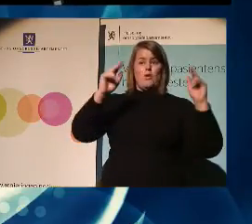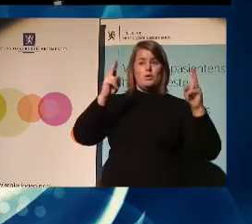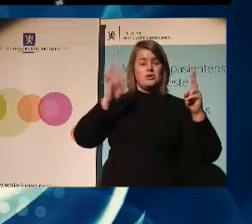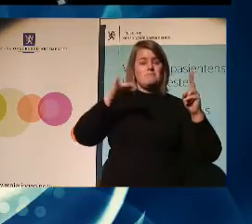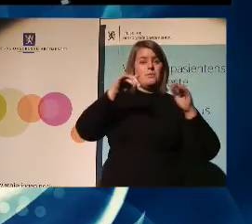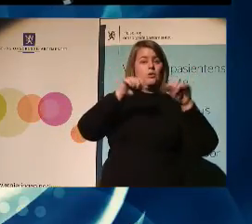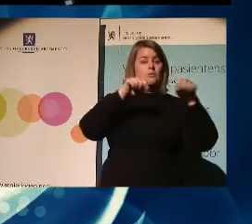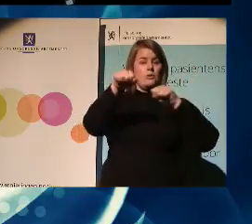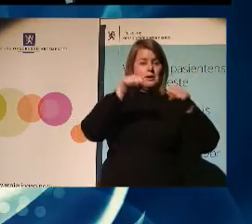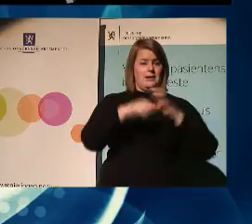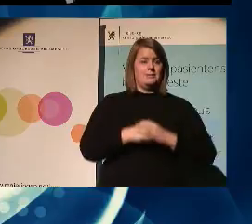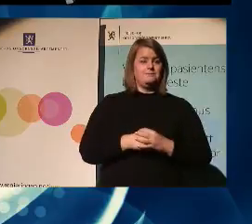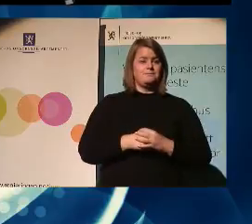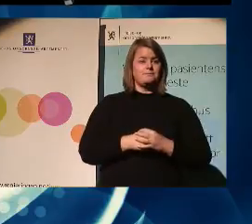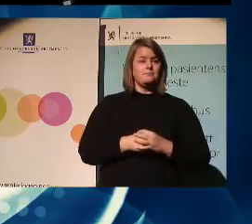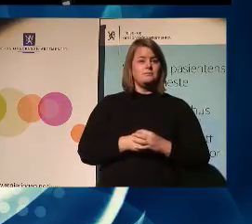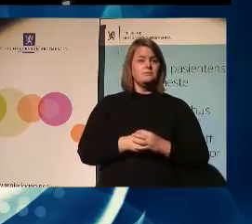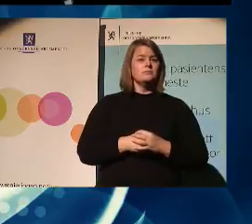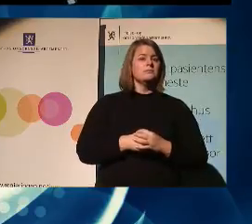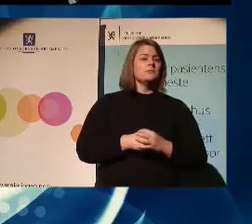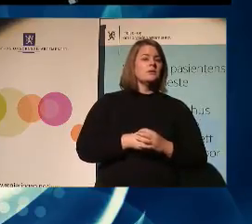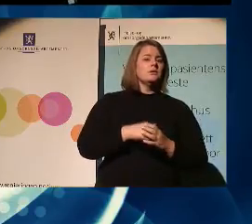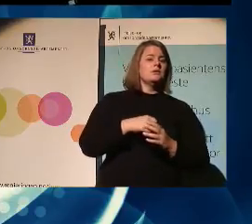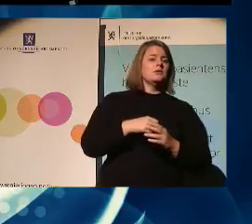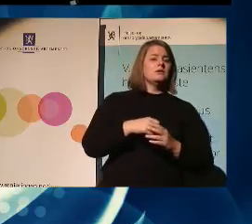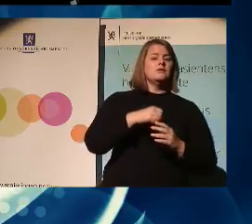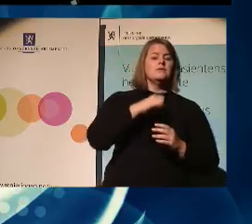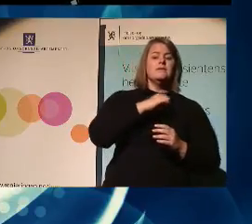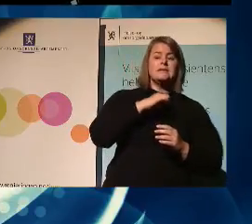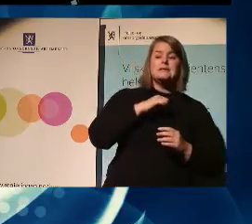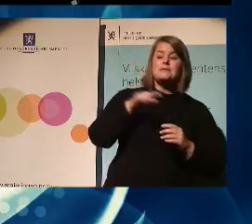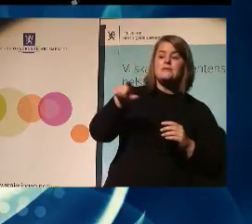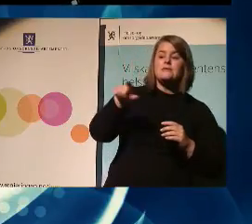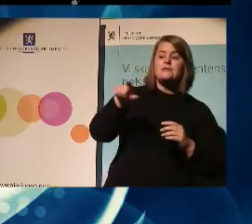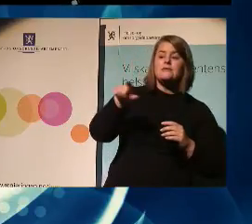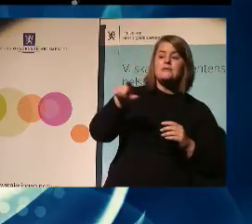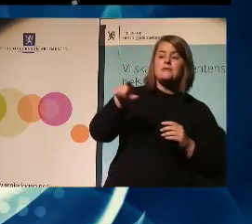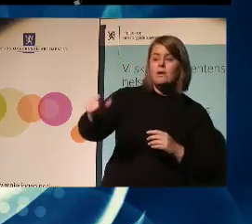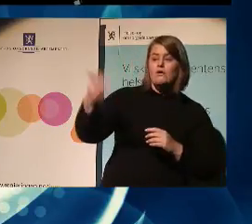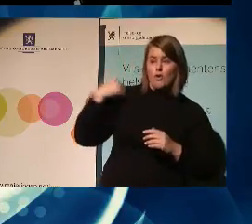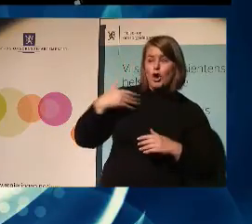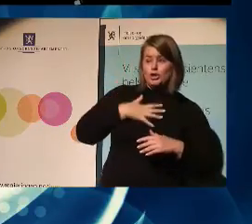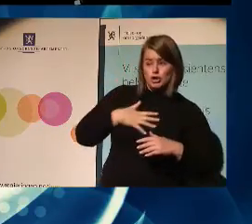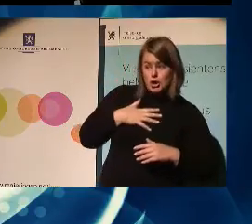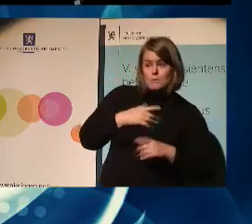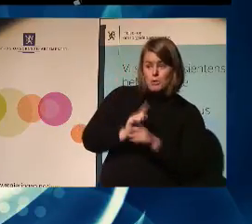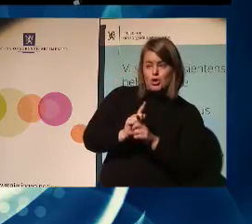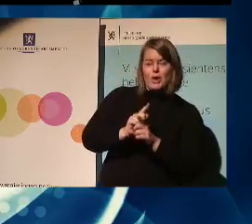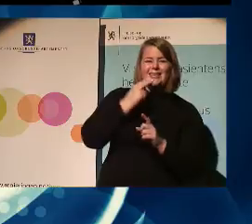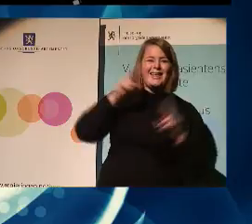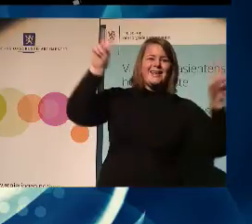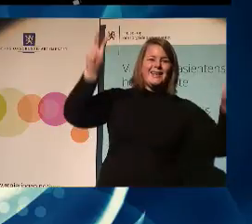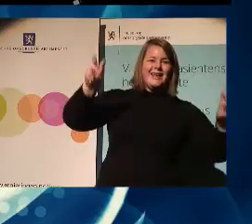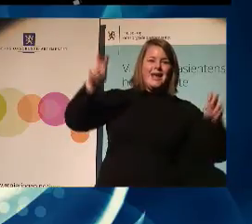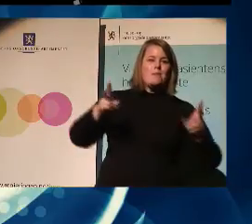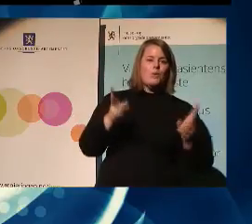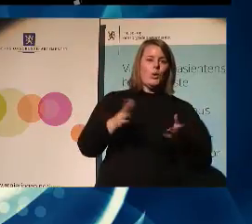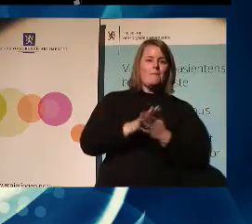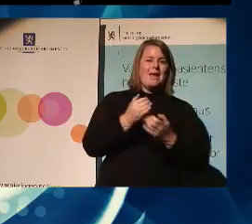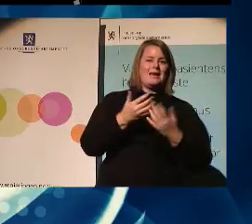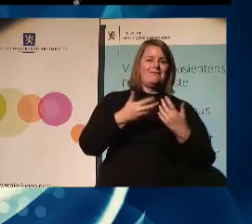for flinke til å finne en de kjenner som har vært syk, og da det liksom brukermedvirkning. Det holder ikke. Det må være de som kan systematisk